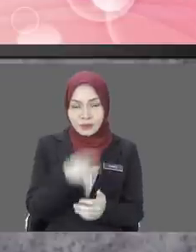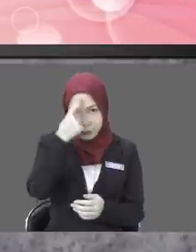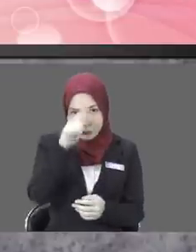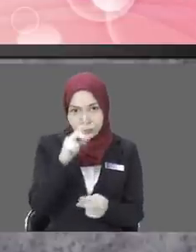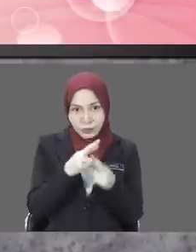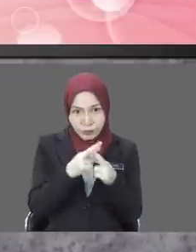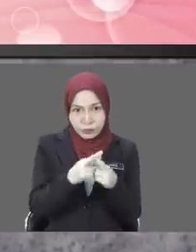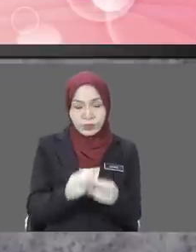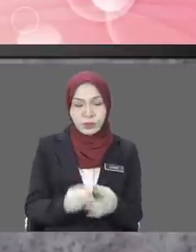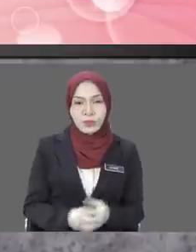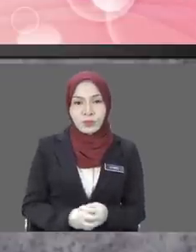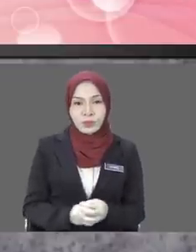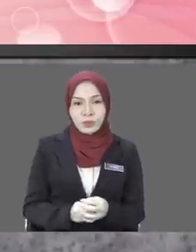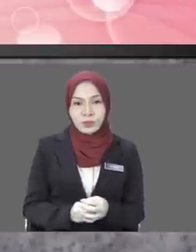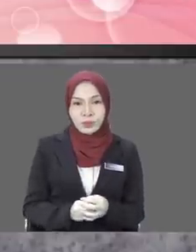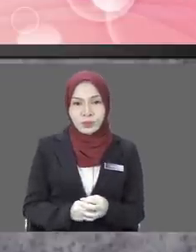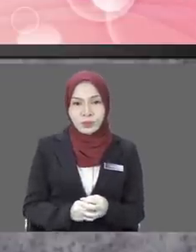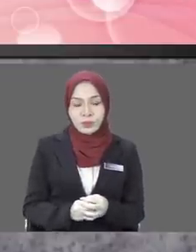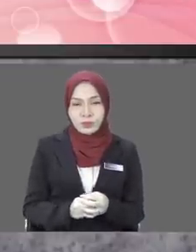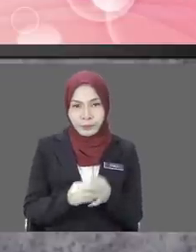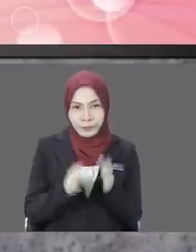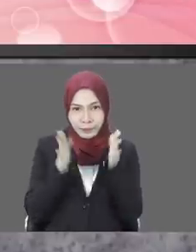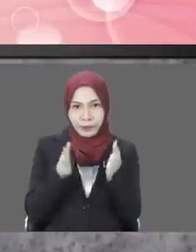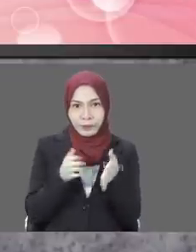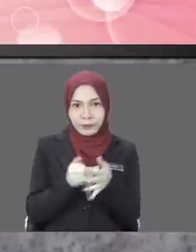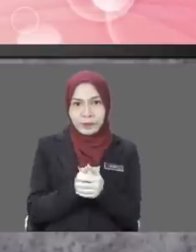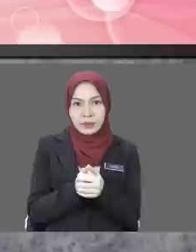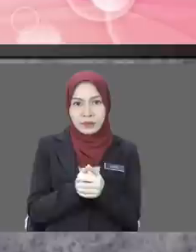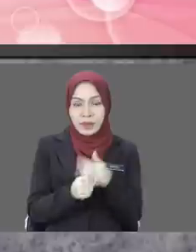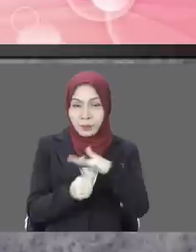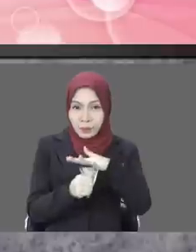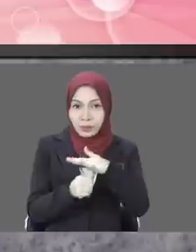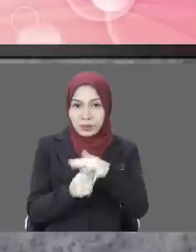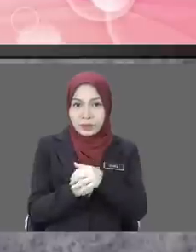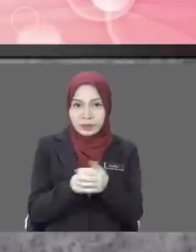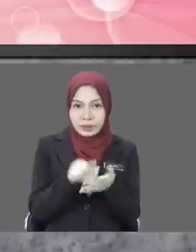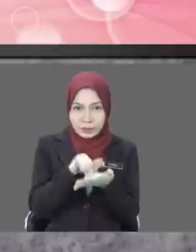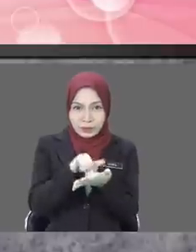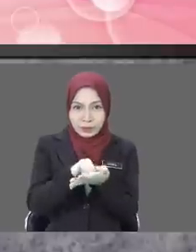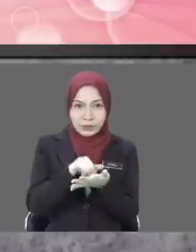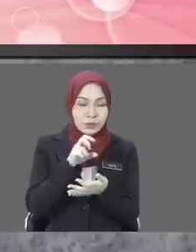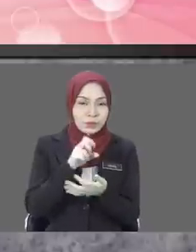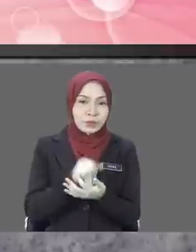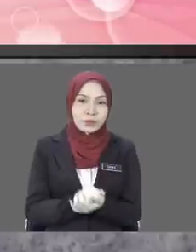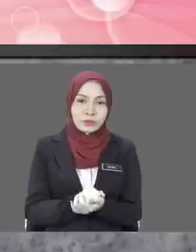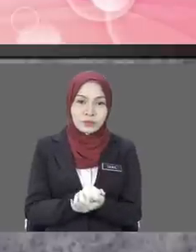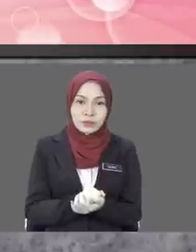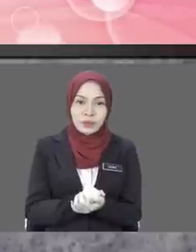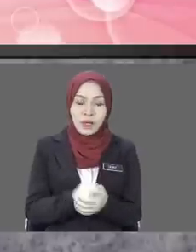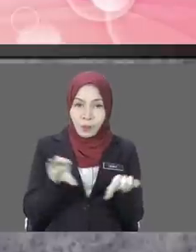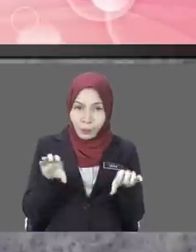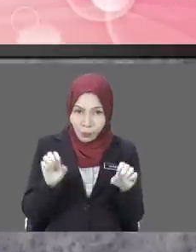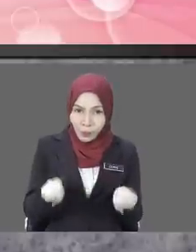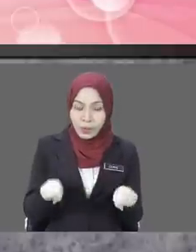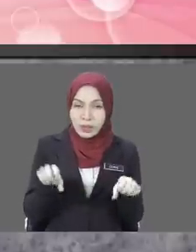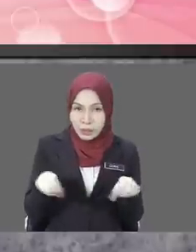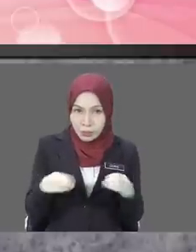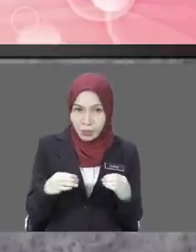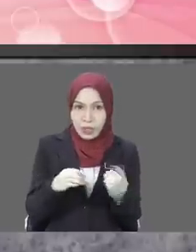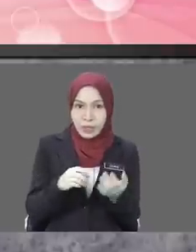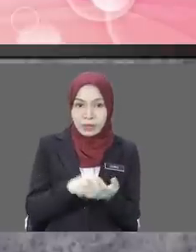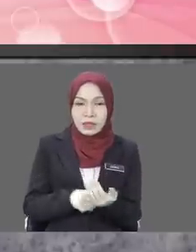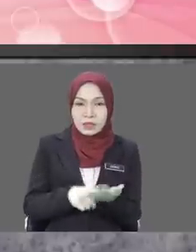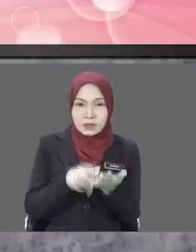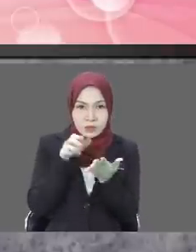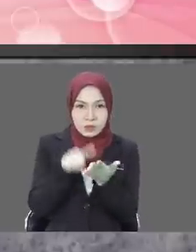mangsa kepada lain-lain agency pegawai psikologi akan mengambil tindakan dengan membuat surat rujuk keluar